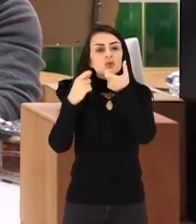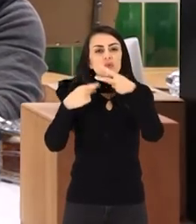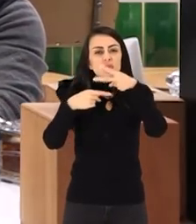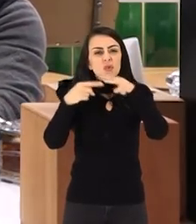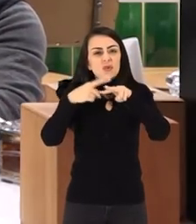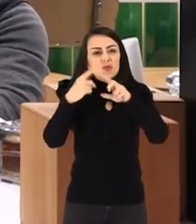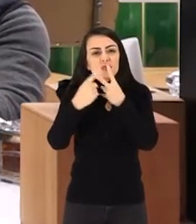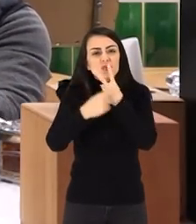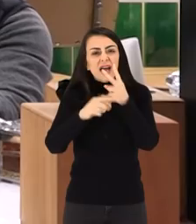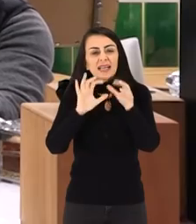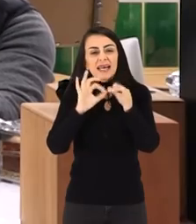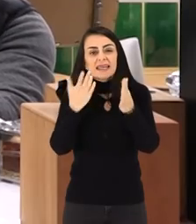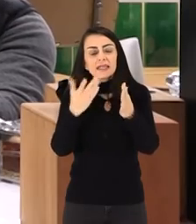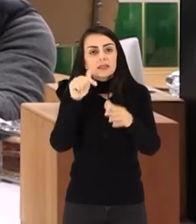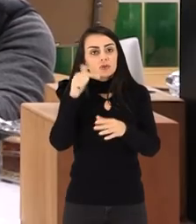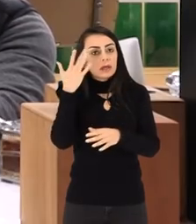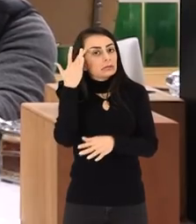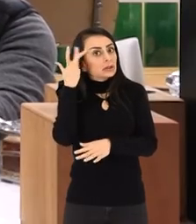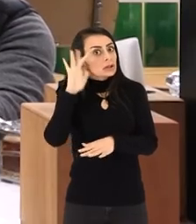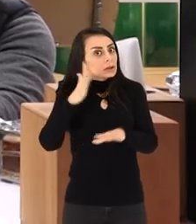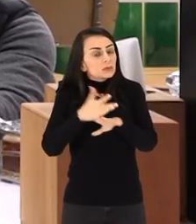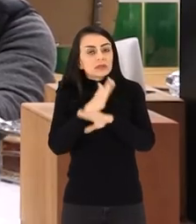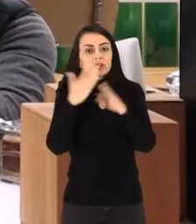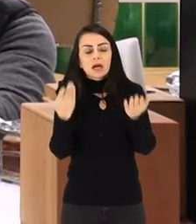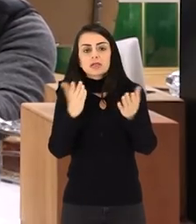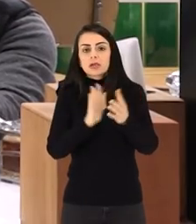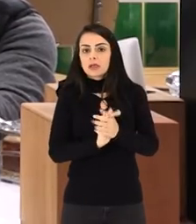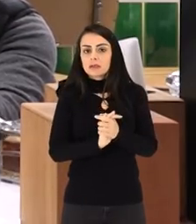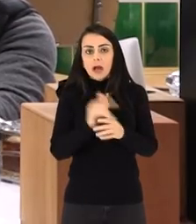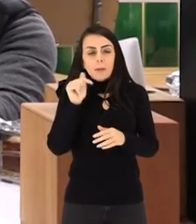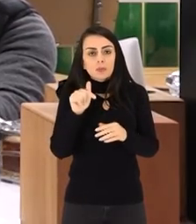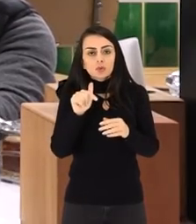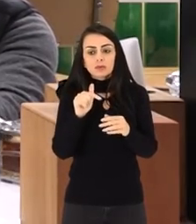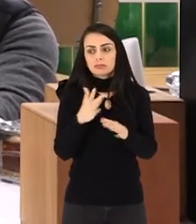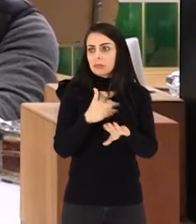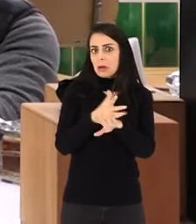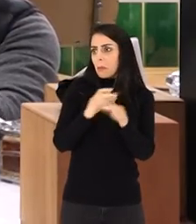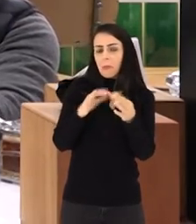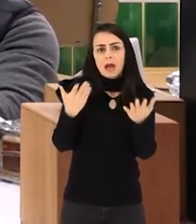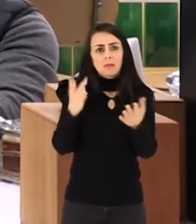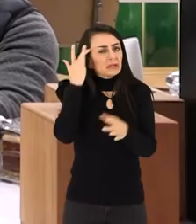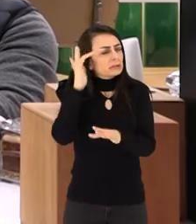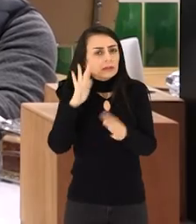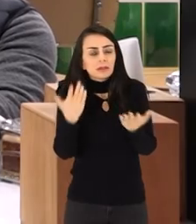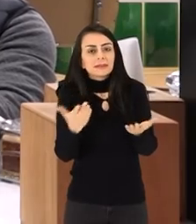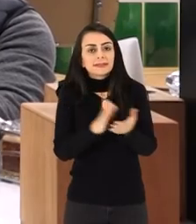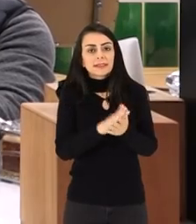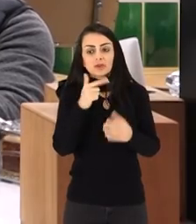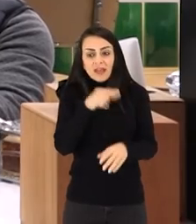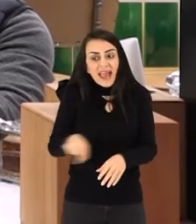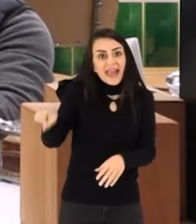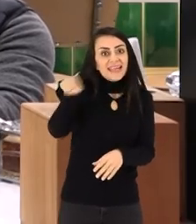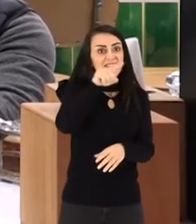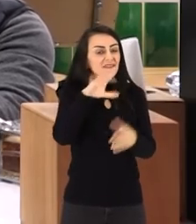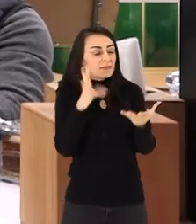Evet. Buna gerçekten acayip şaşırdım, itiraf ediyorum bak. İlk bunun sohbetini yaptığımda. Niye acaba ya? Niye şaşırdın? Çünkü etrafımda